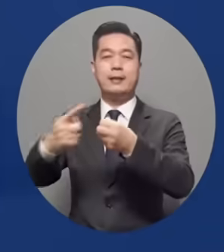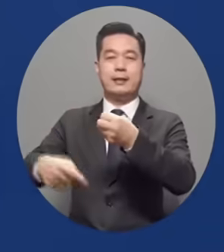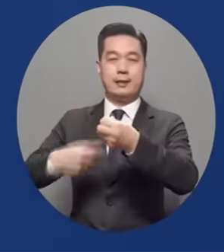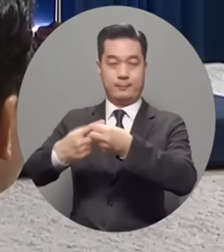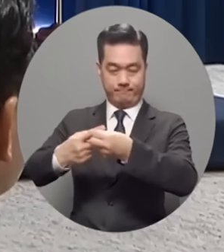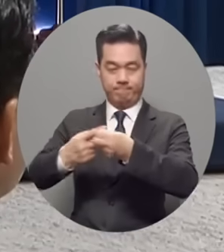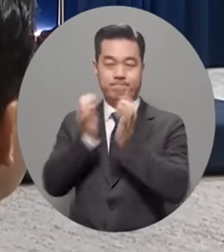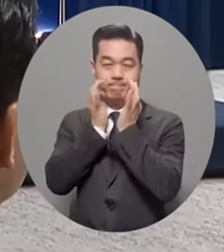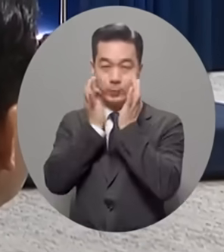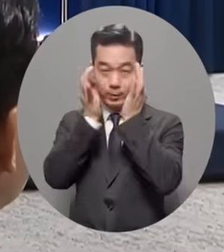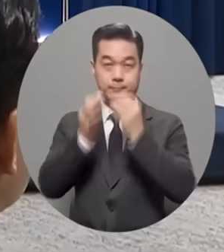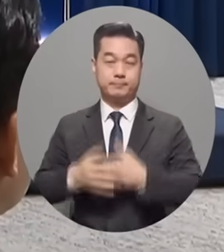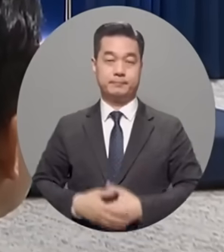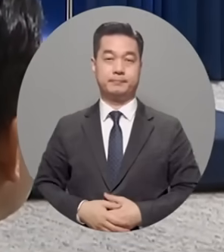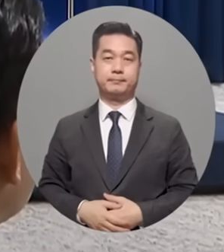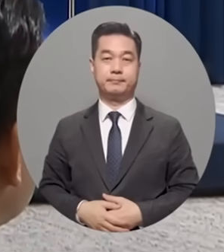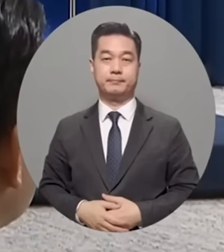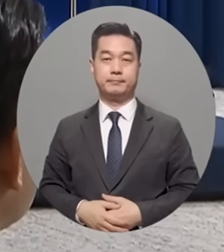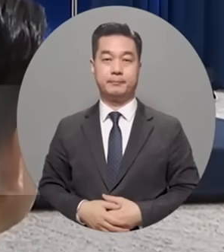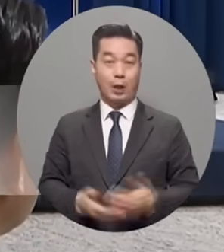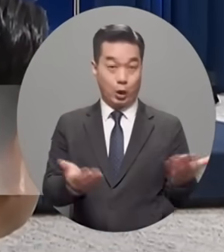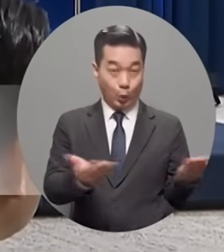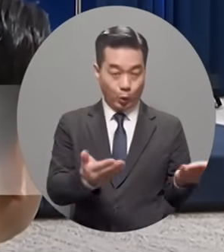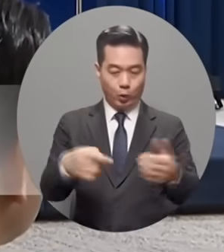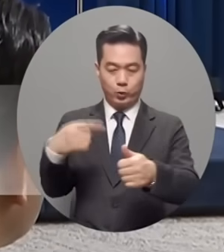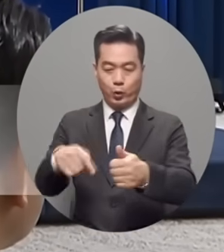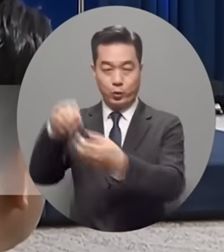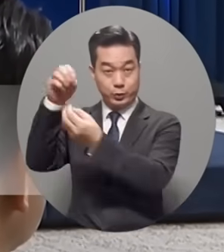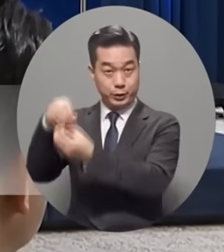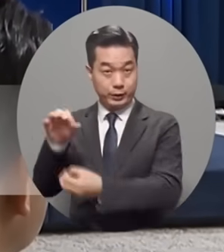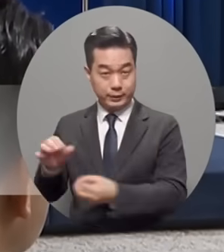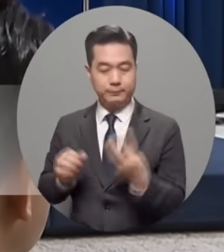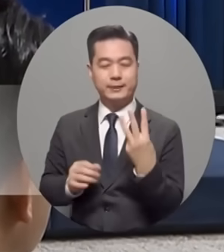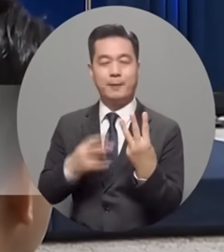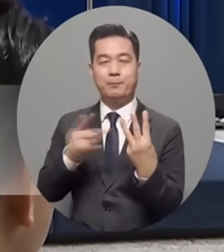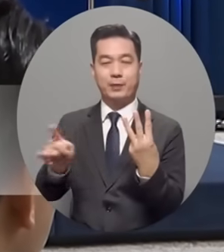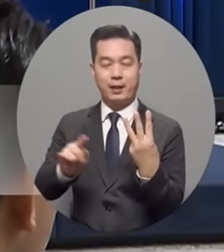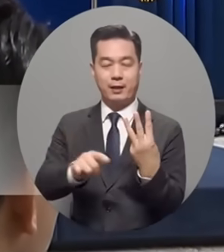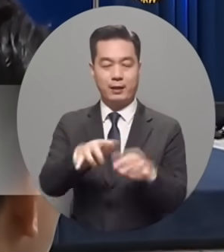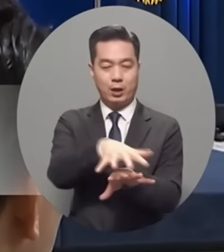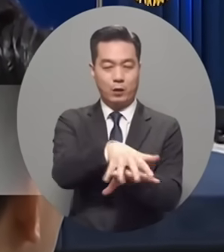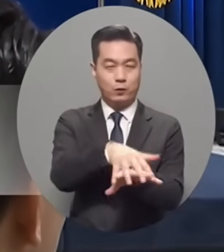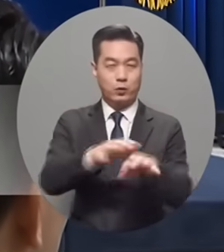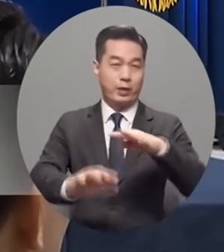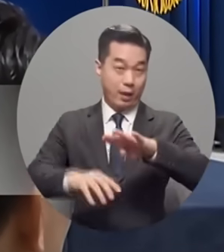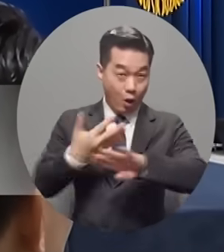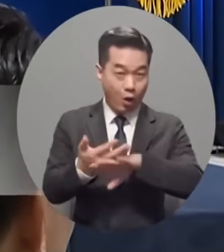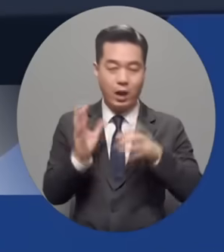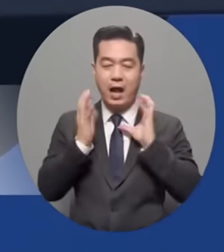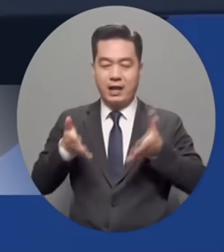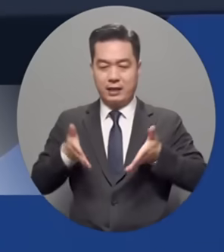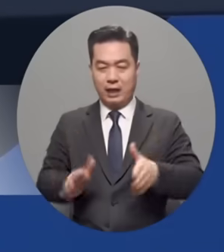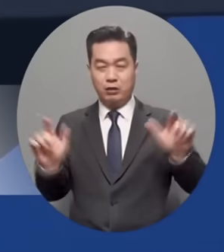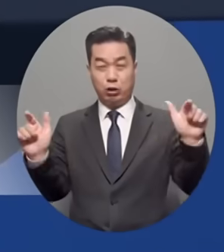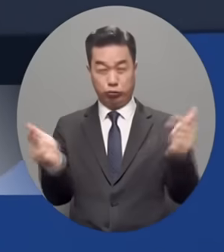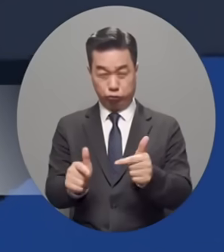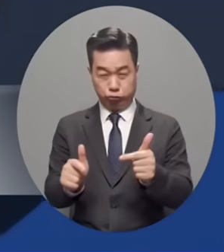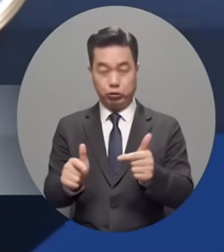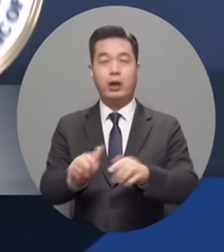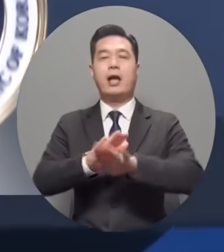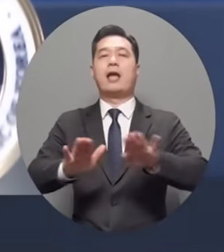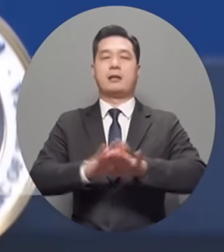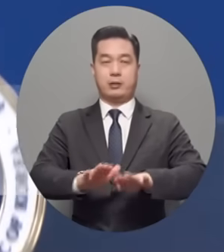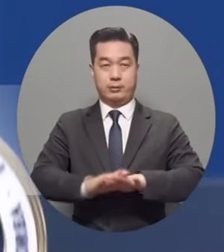만들겠습니다. 노동, 교육, 연금의 3대 구조 개혁과 저출산 문제 해결을 언급하며 행동하는